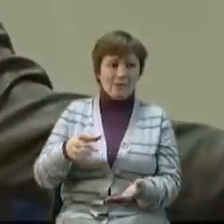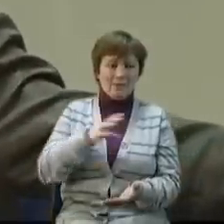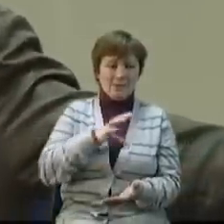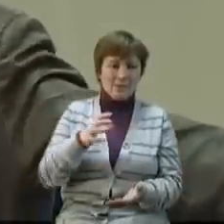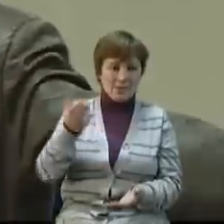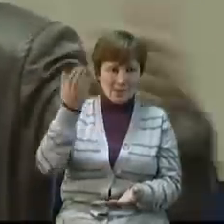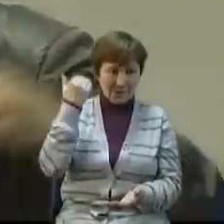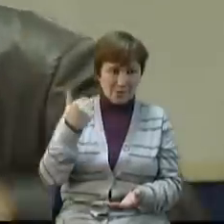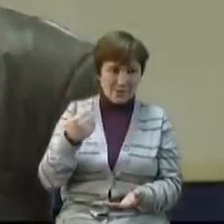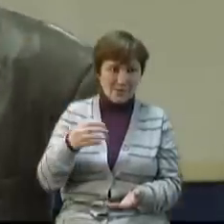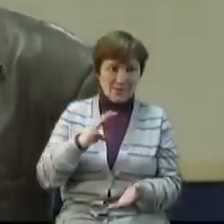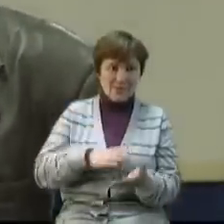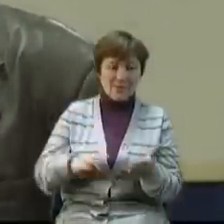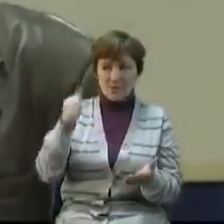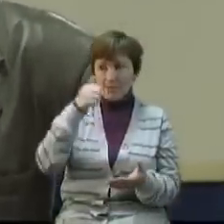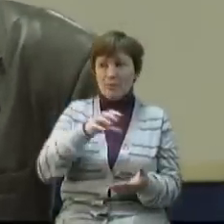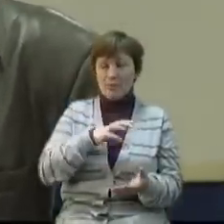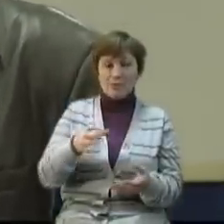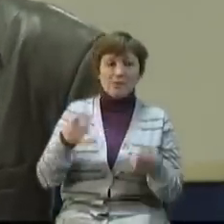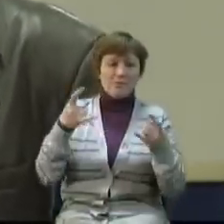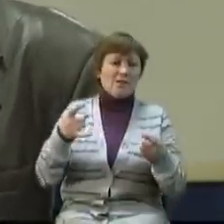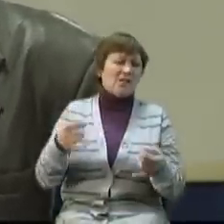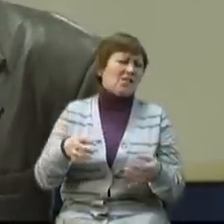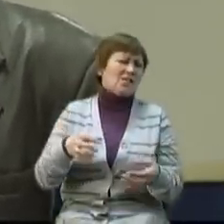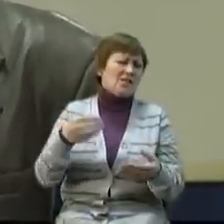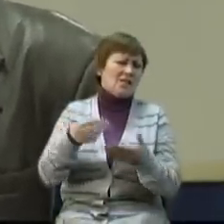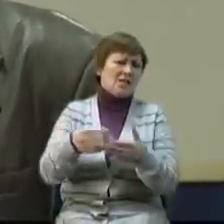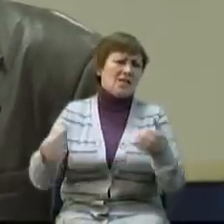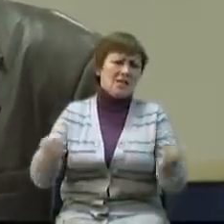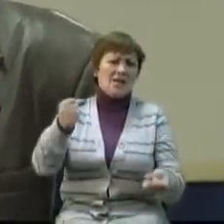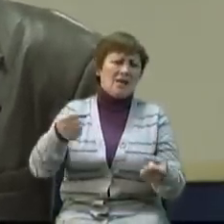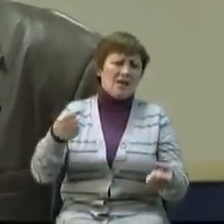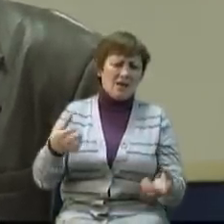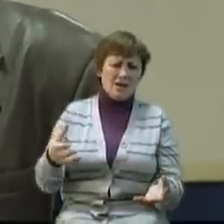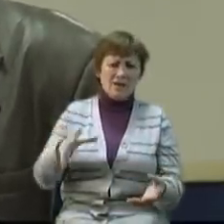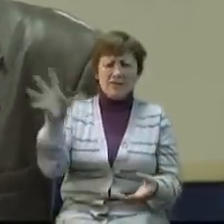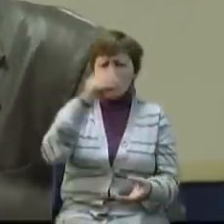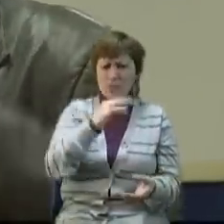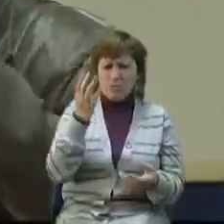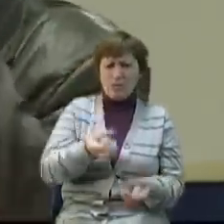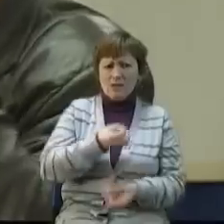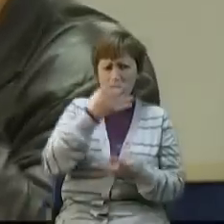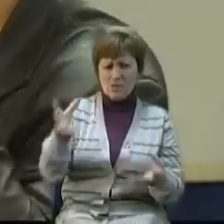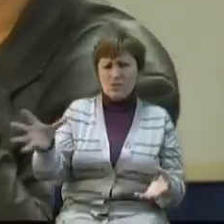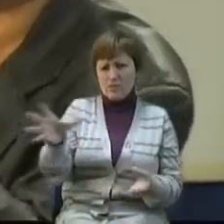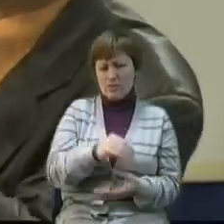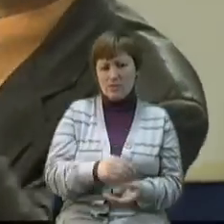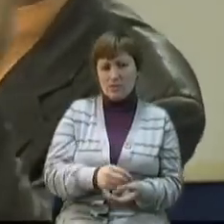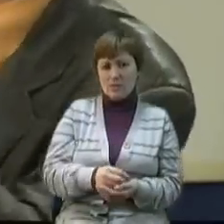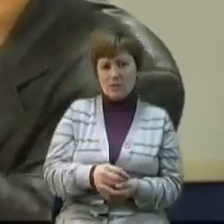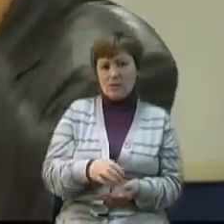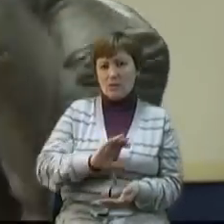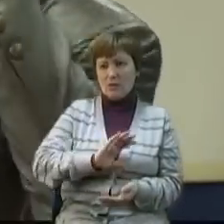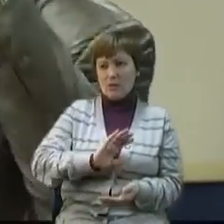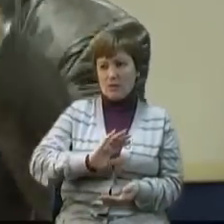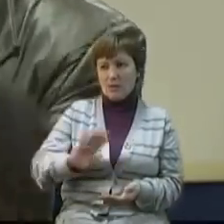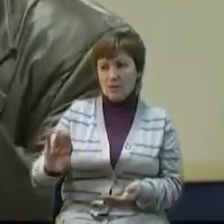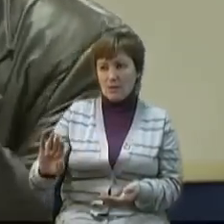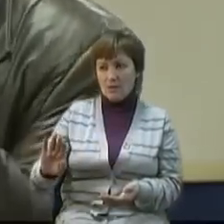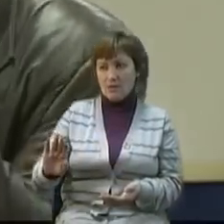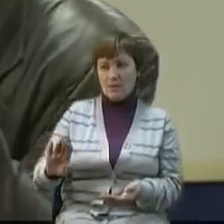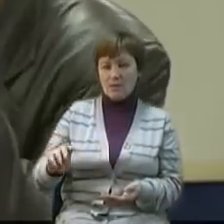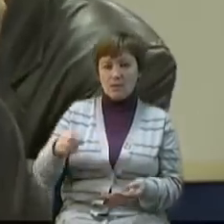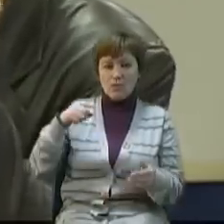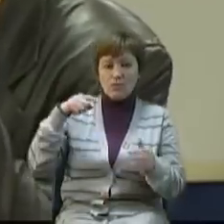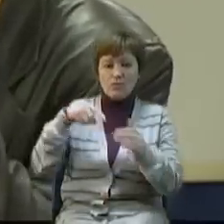И все, и будешь ездить на Мерседесах, и все будет у тебя хорошо. А я говорю, нет, и я бегом